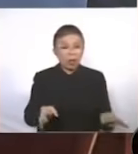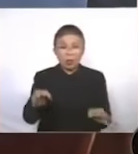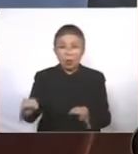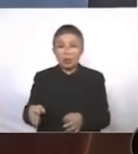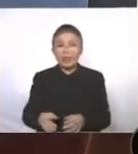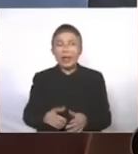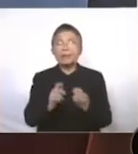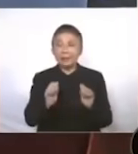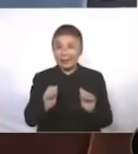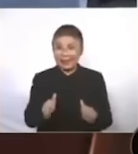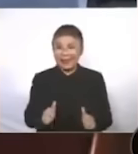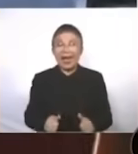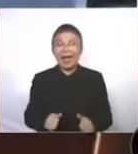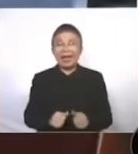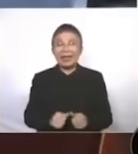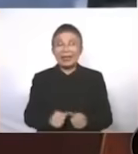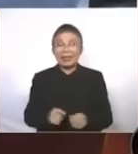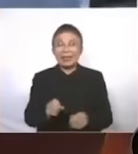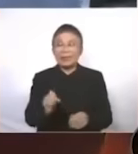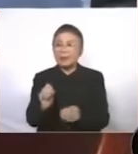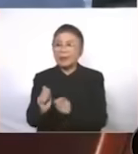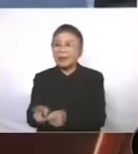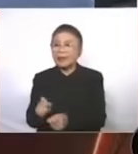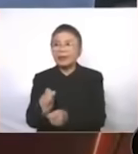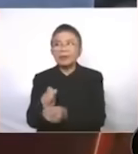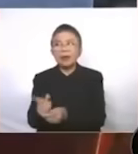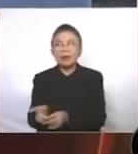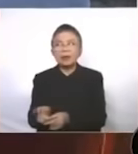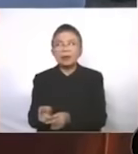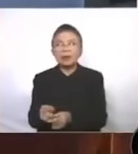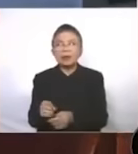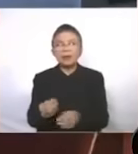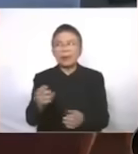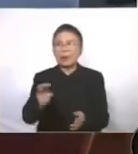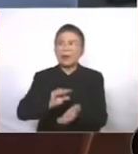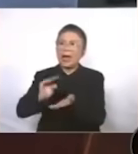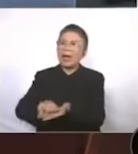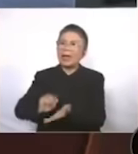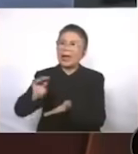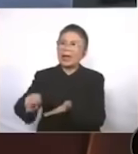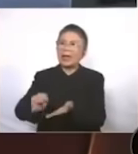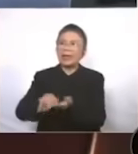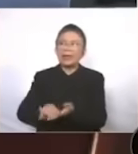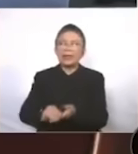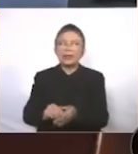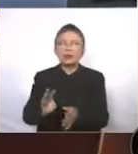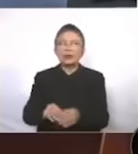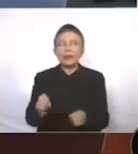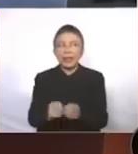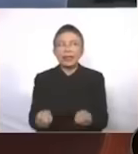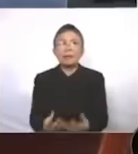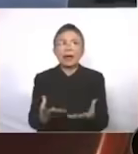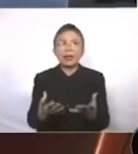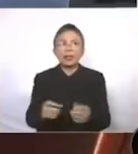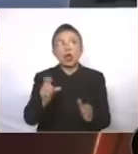adalah dia yang membayar hasil e yang membayar hasil survei dan dia yang mencoba mempengaruhi opini